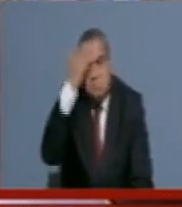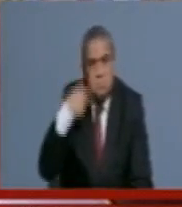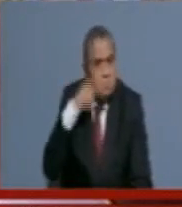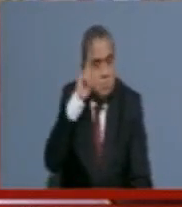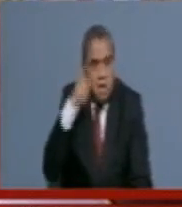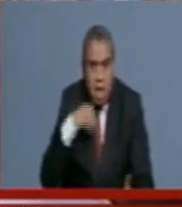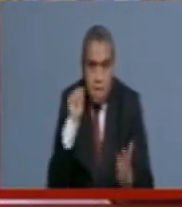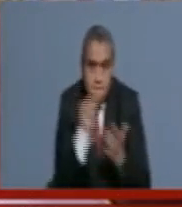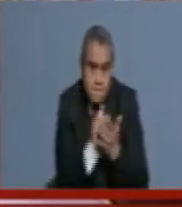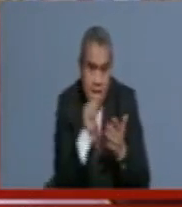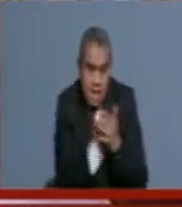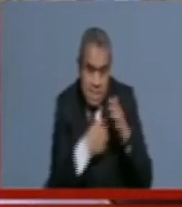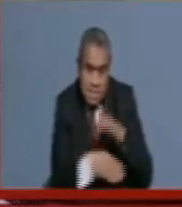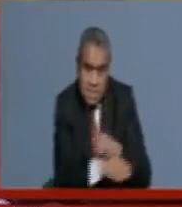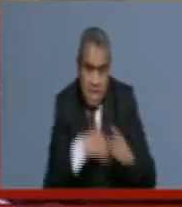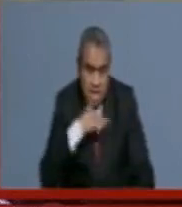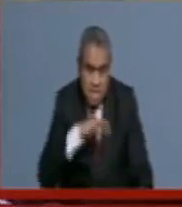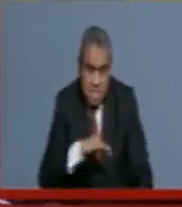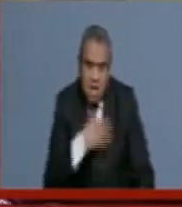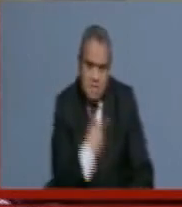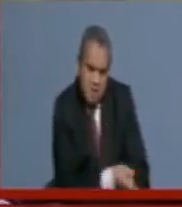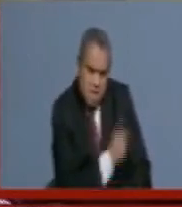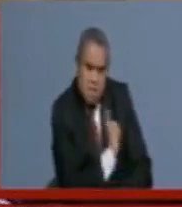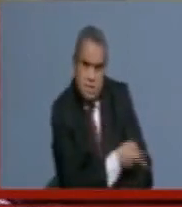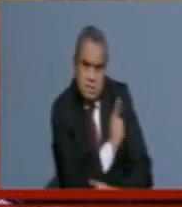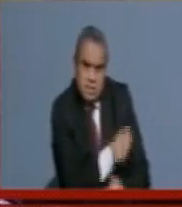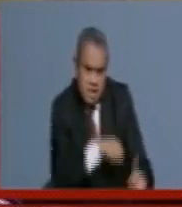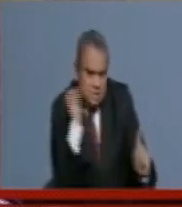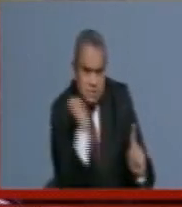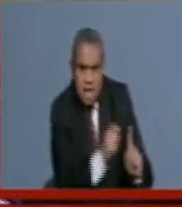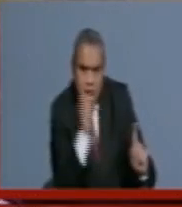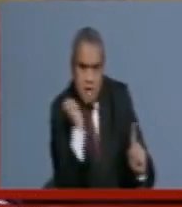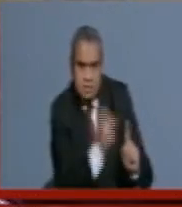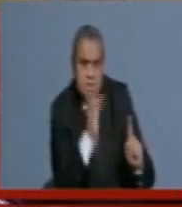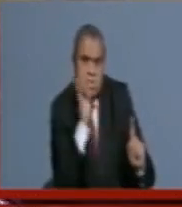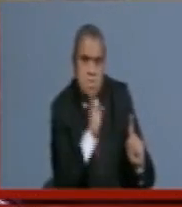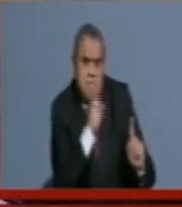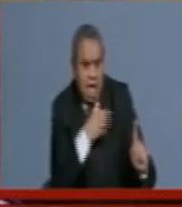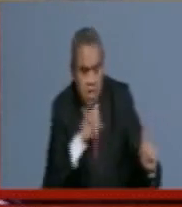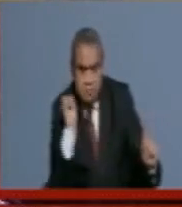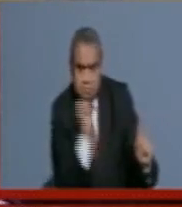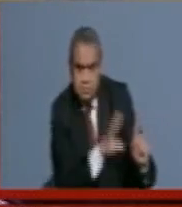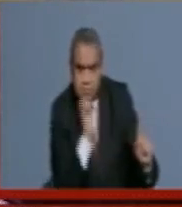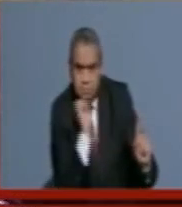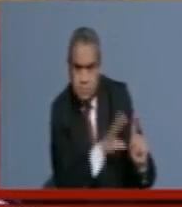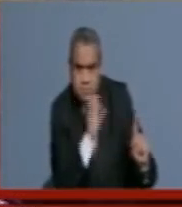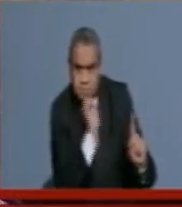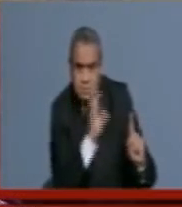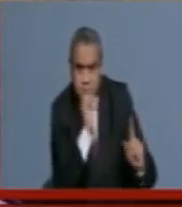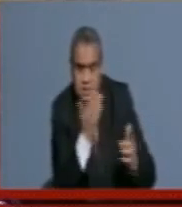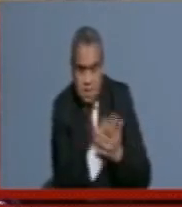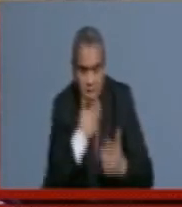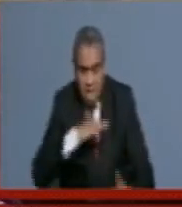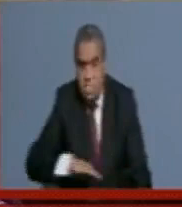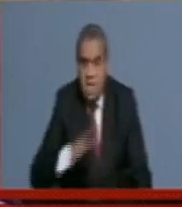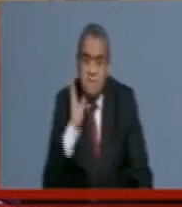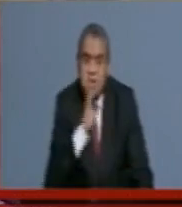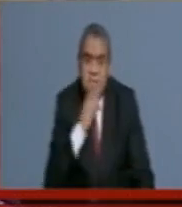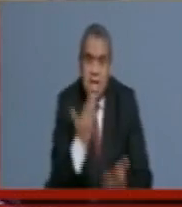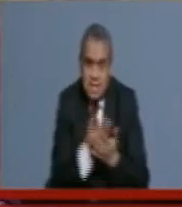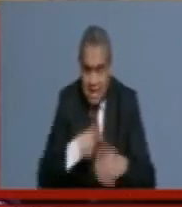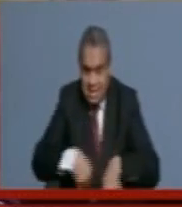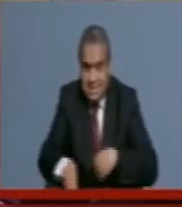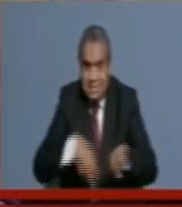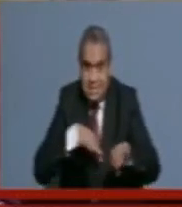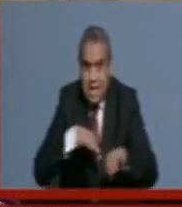ان التثقيف بتاعي بيتوجه ان انا انمي ثقافة المباشرة حقوق السياسية كطفل صغير، هقدر افهم